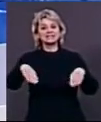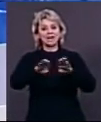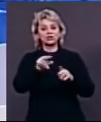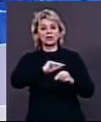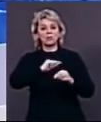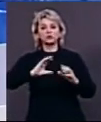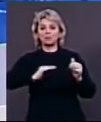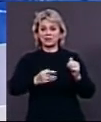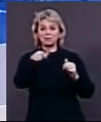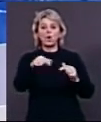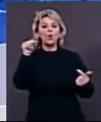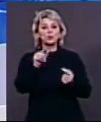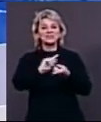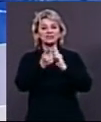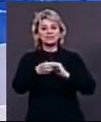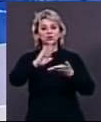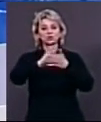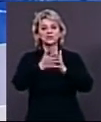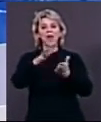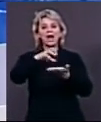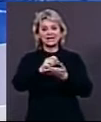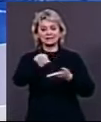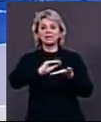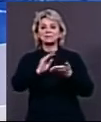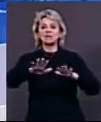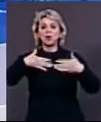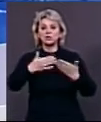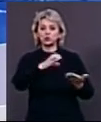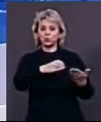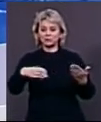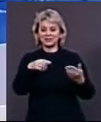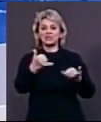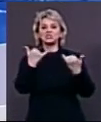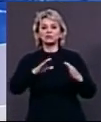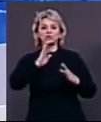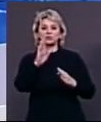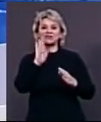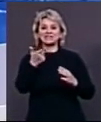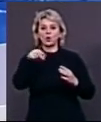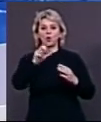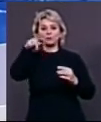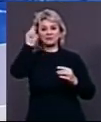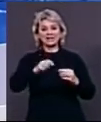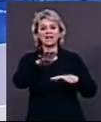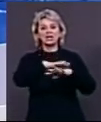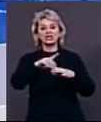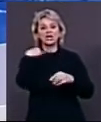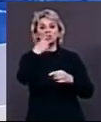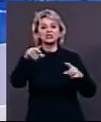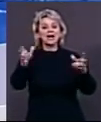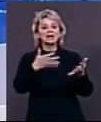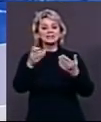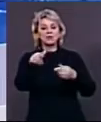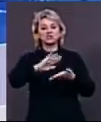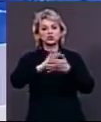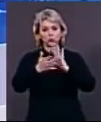там предприниматели против изменения условий аренды. Написали обращение губернатору. И сегодня утром Василий Голубев приехал на рынок лично разобраться в